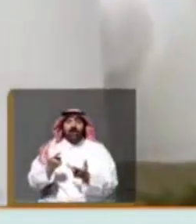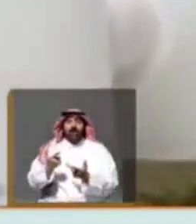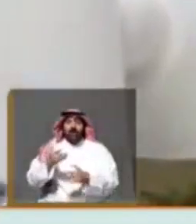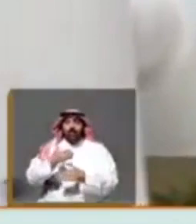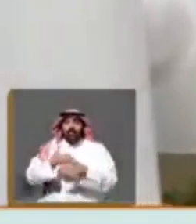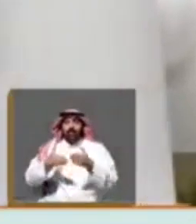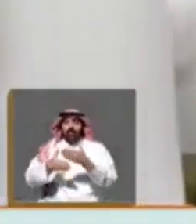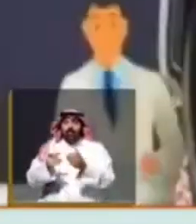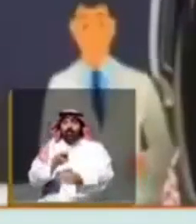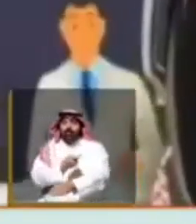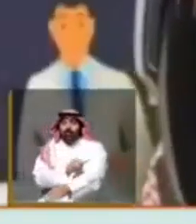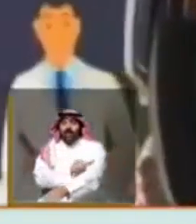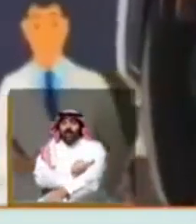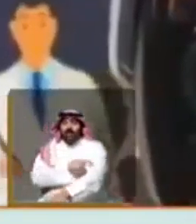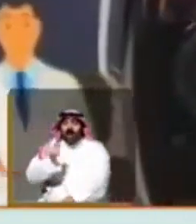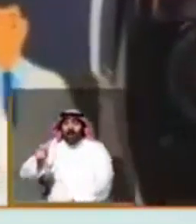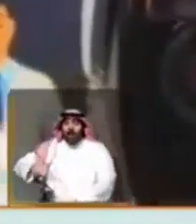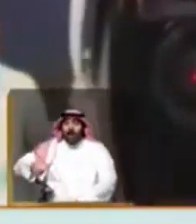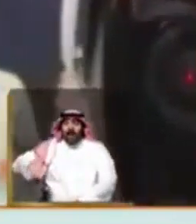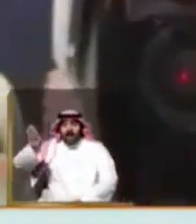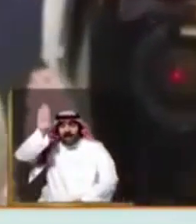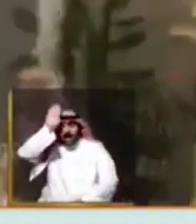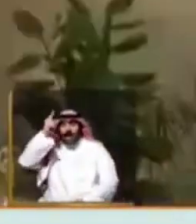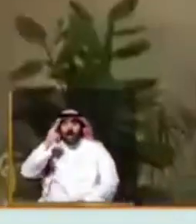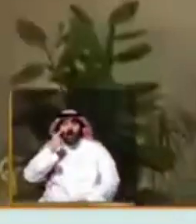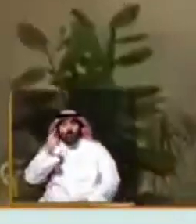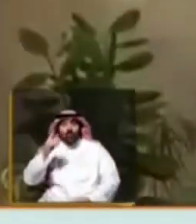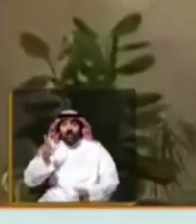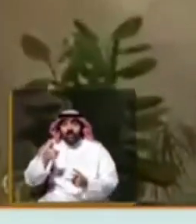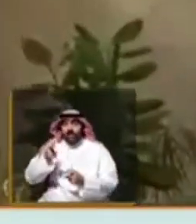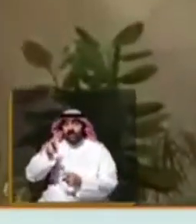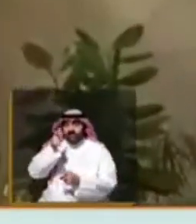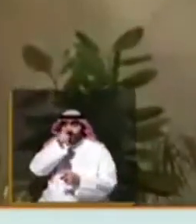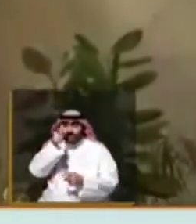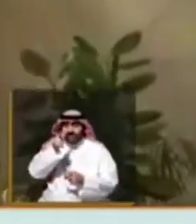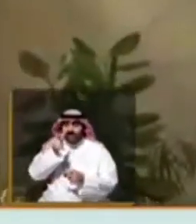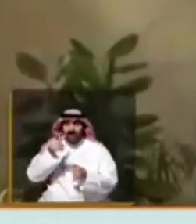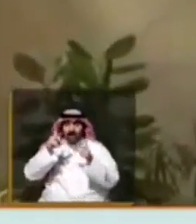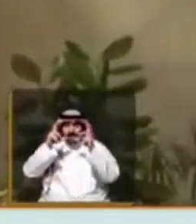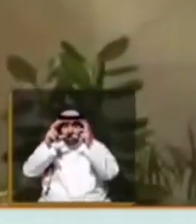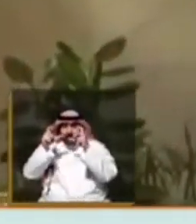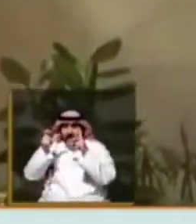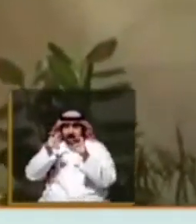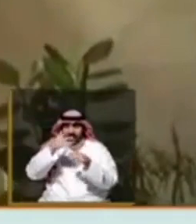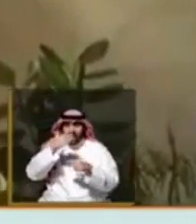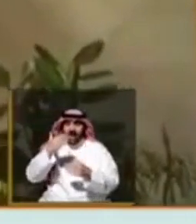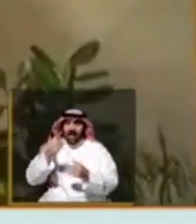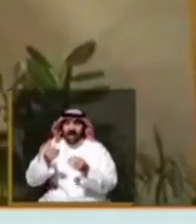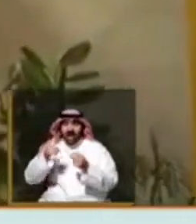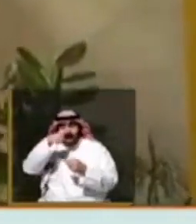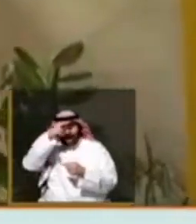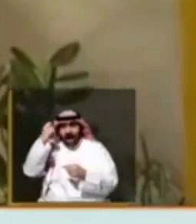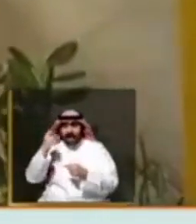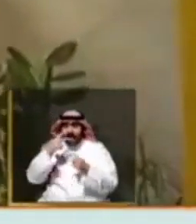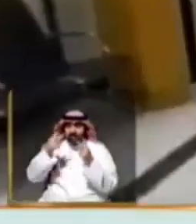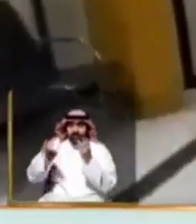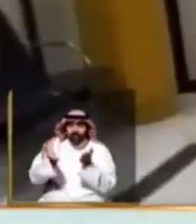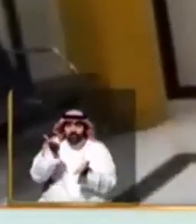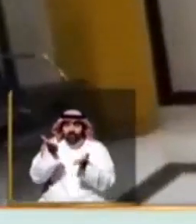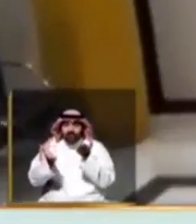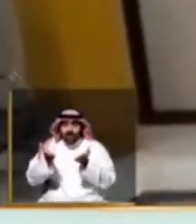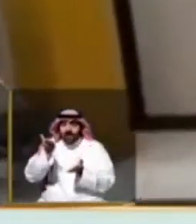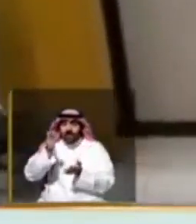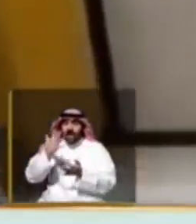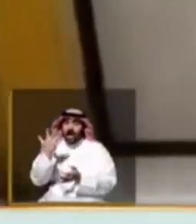التخصصي للعيون عند مداخله تقنية متطورة من الكاميرات الحرارية المزودة بخاصية التعرف على الوجه لقياس درجة